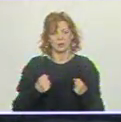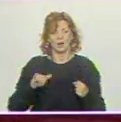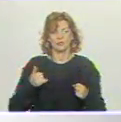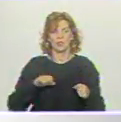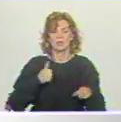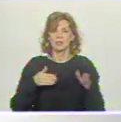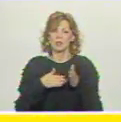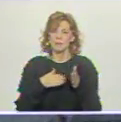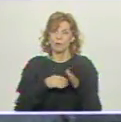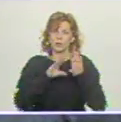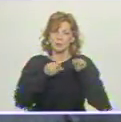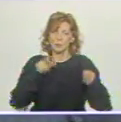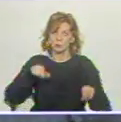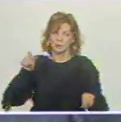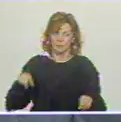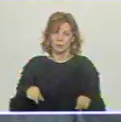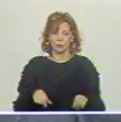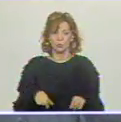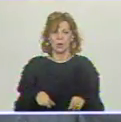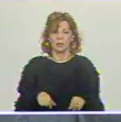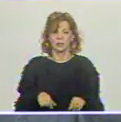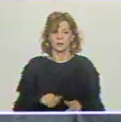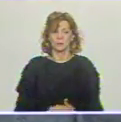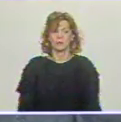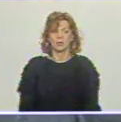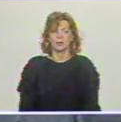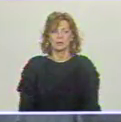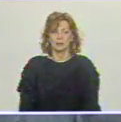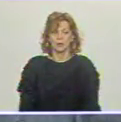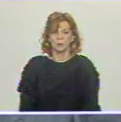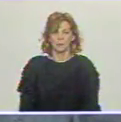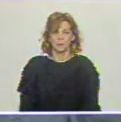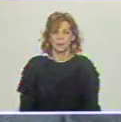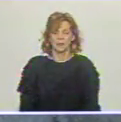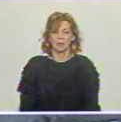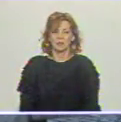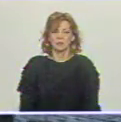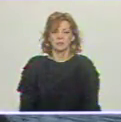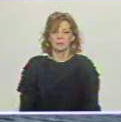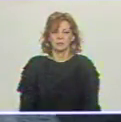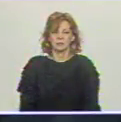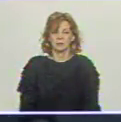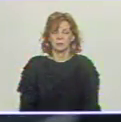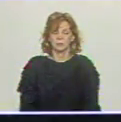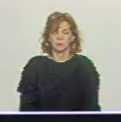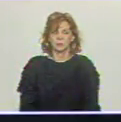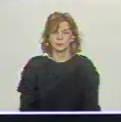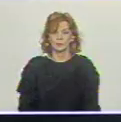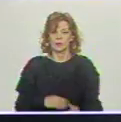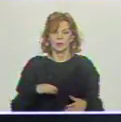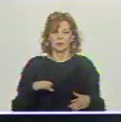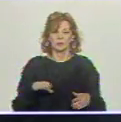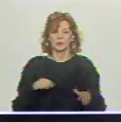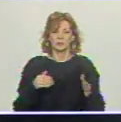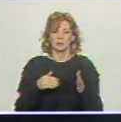este nevoie de mai multe persoane. Pascutin era care a făcut construcția, da. Da, din comunitatea italiană. Da. Trebuie să facem un articol